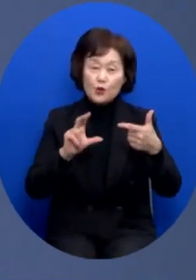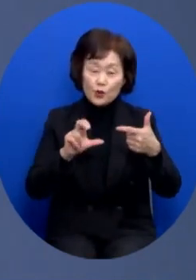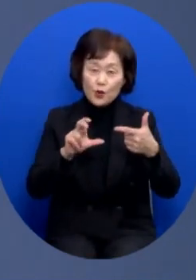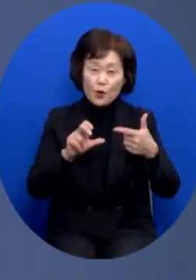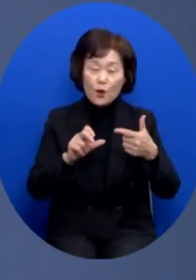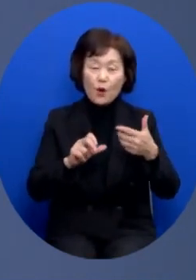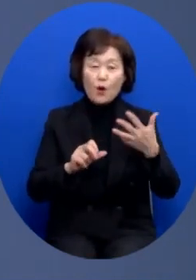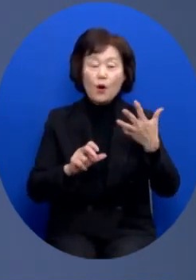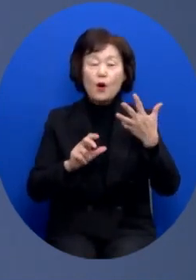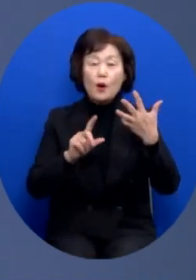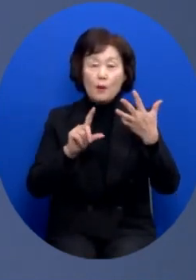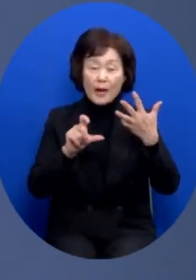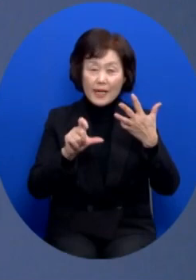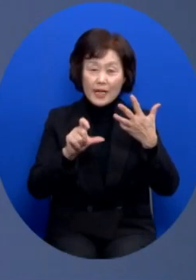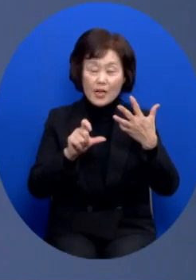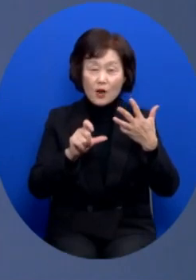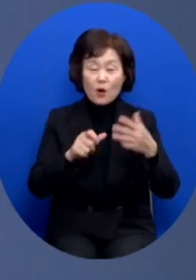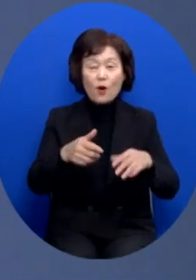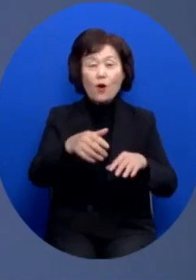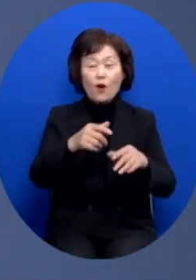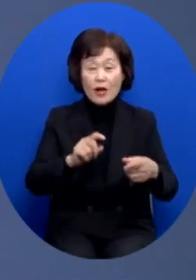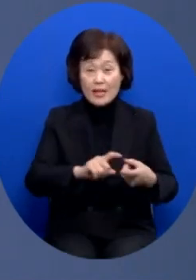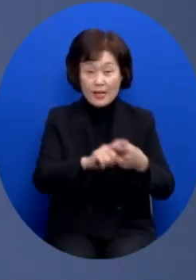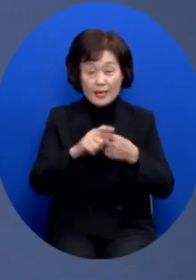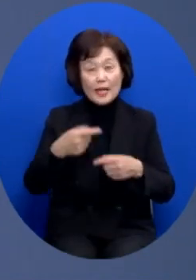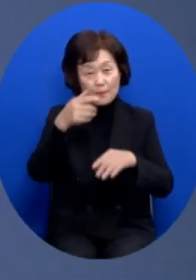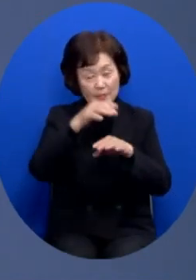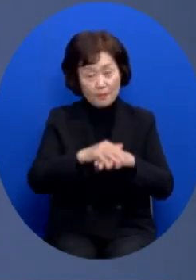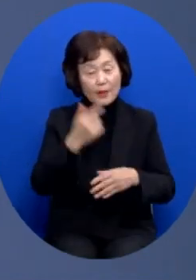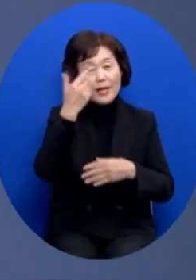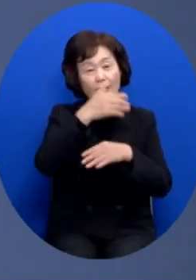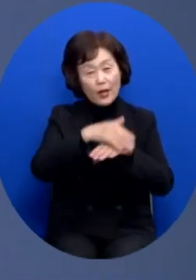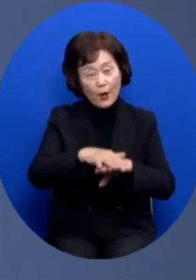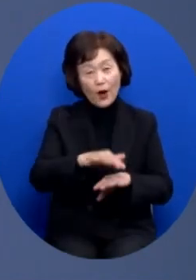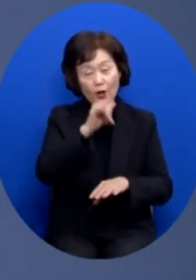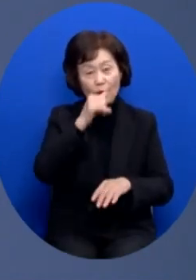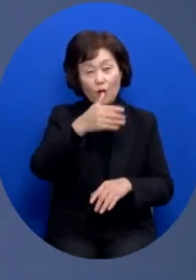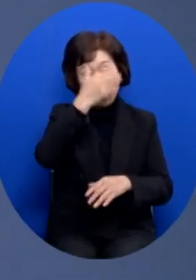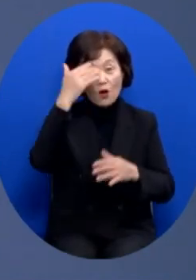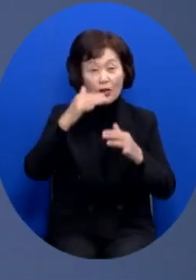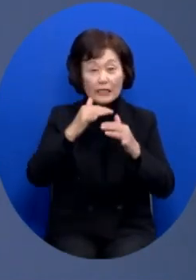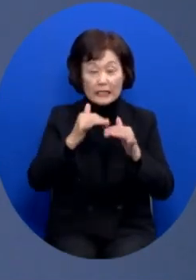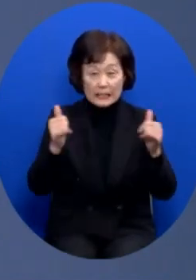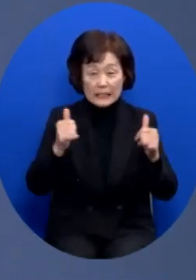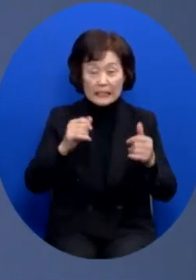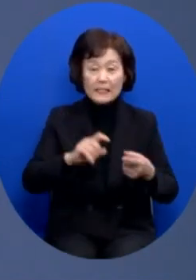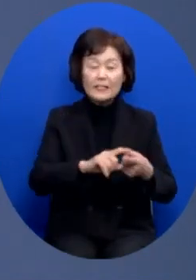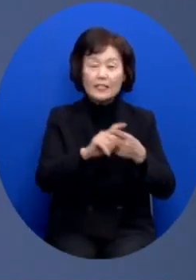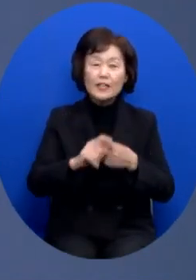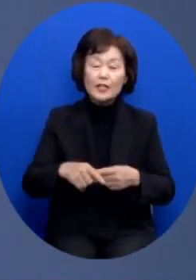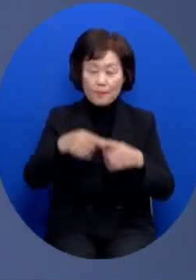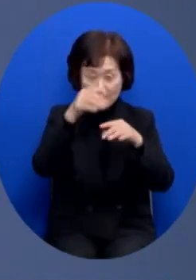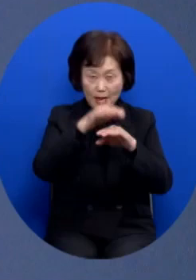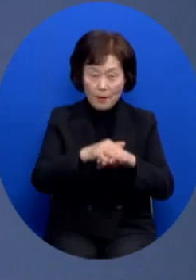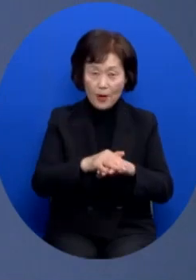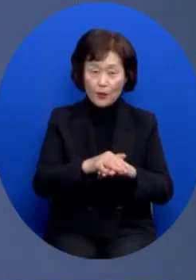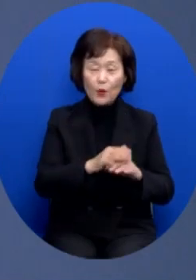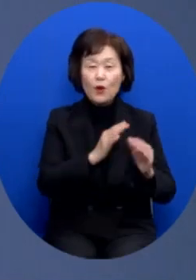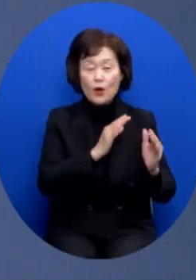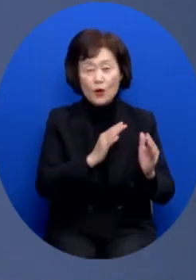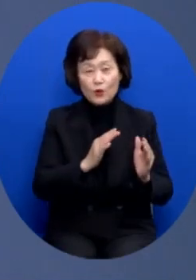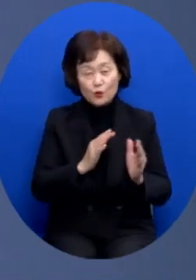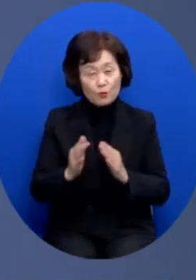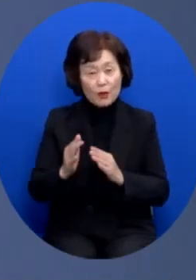특별히 다음 세대를 위한 청년 연합 집회를 계획하고 있고 어 지역 사회를 위한 장학 사업과